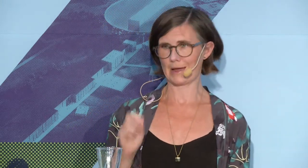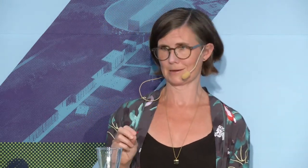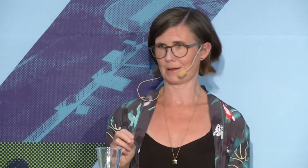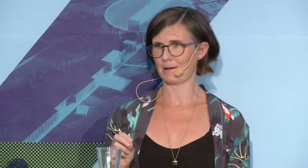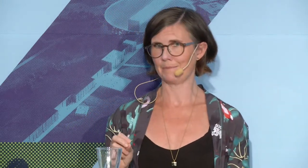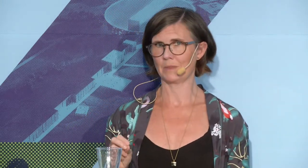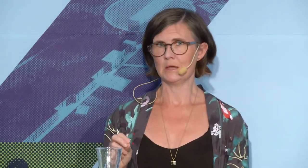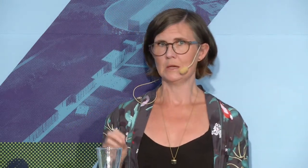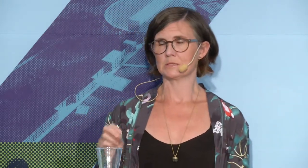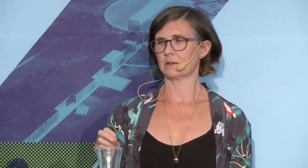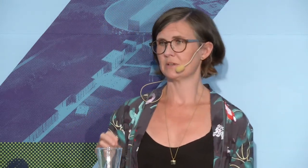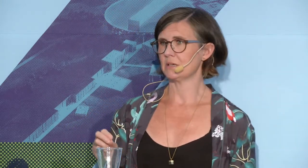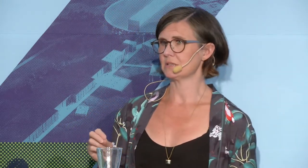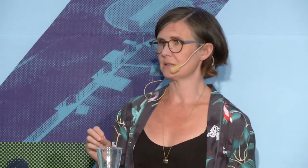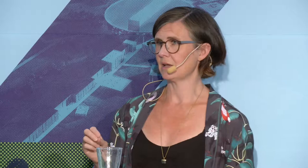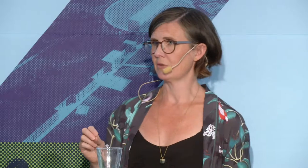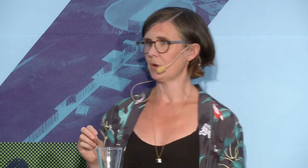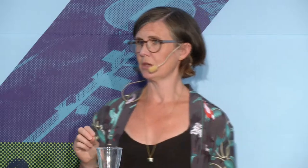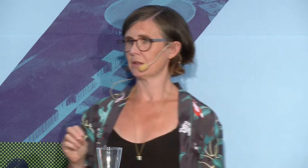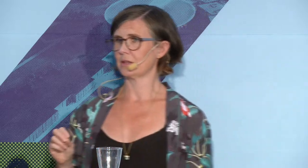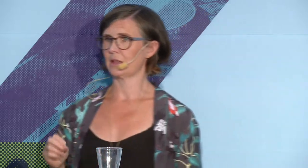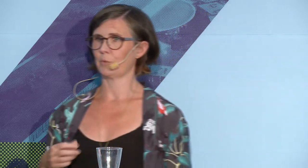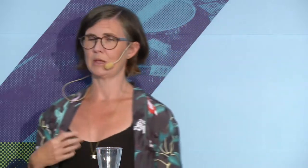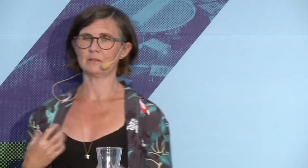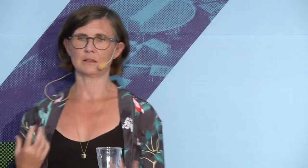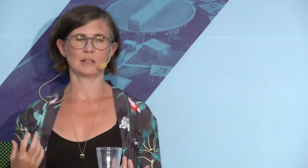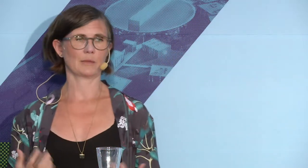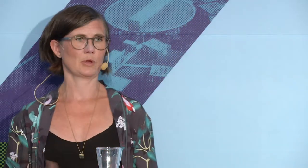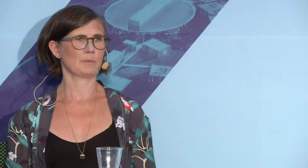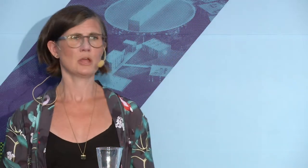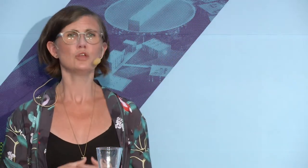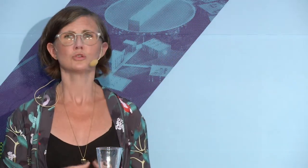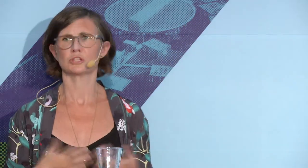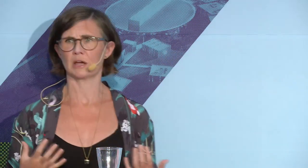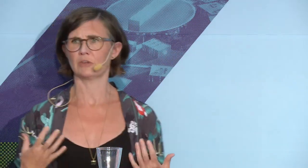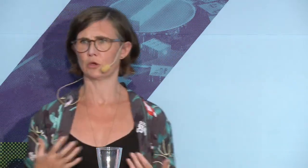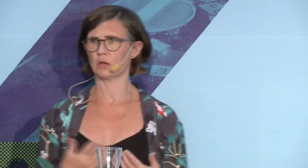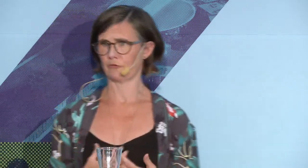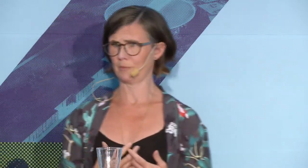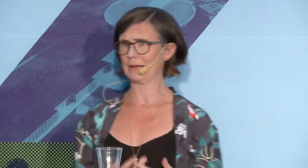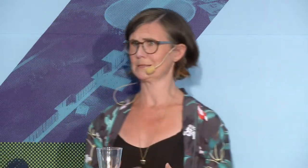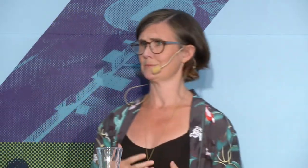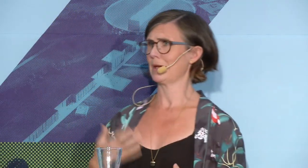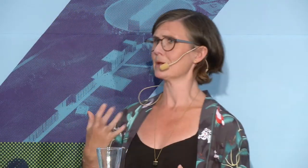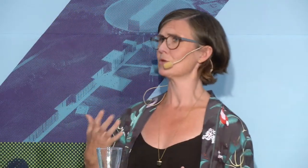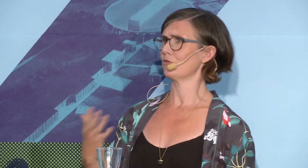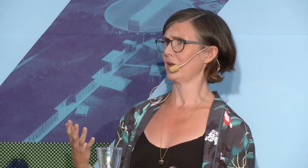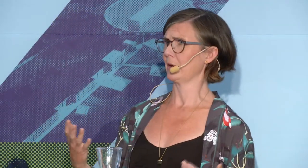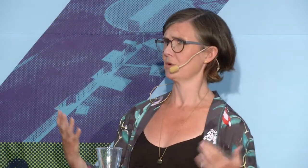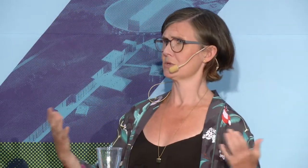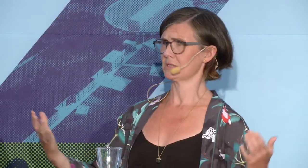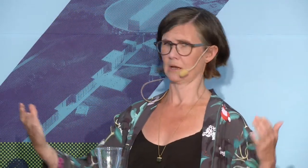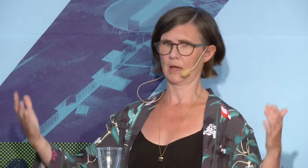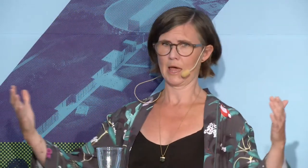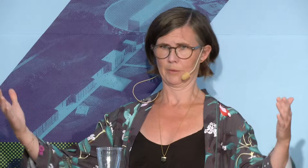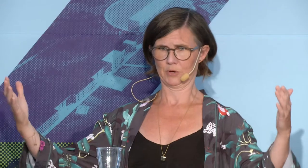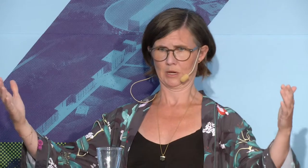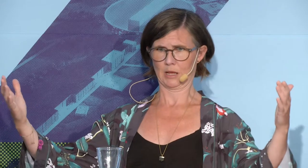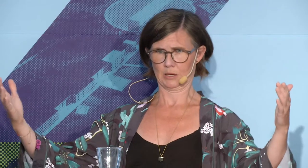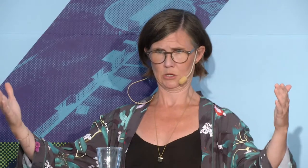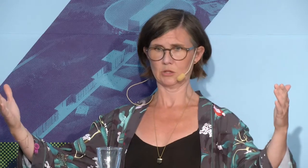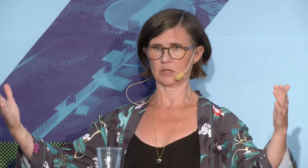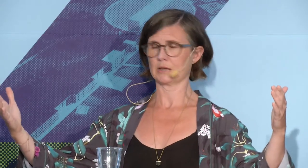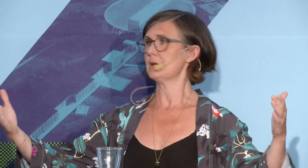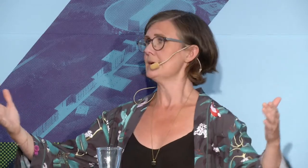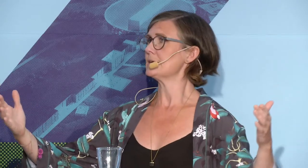av varandra. Så när vi börjar titta på, inte titta på, ja, men hur ska vi kunna få plats med ännu fler bostäder här på